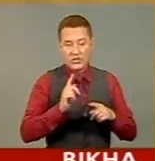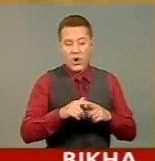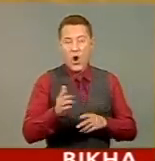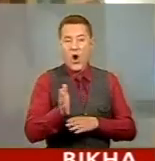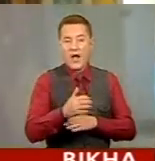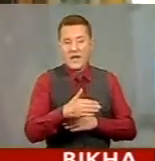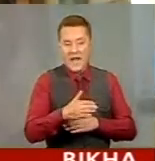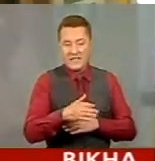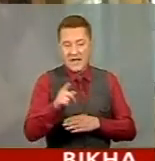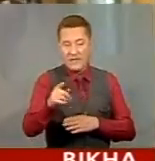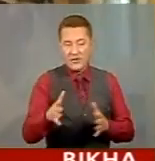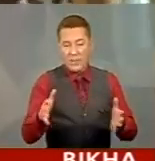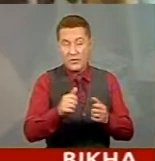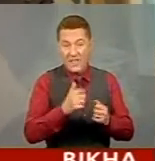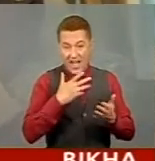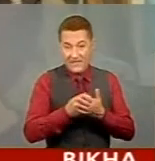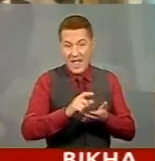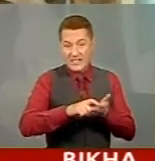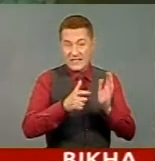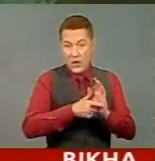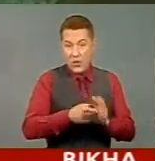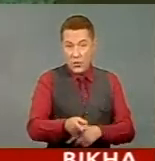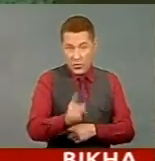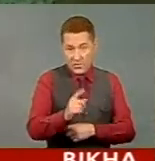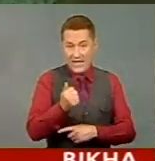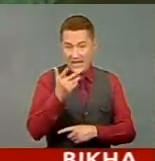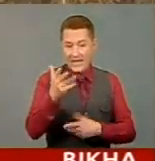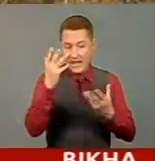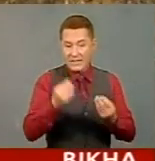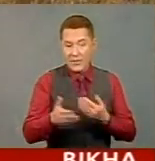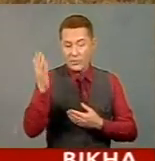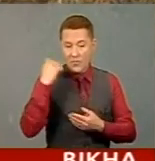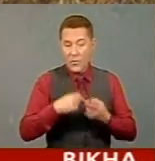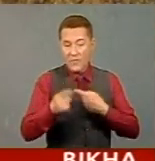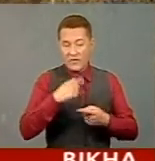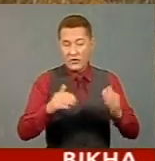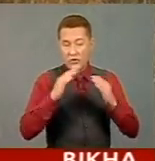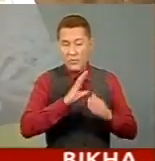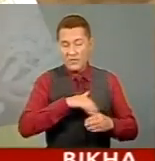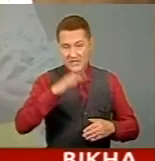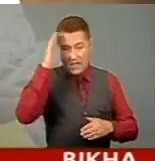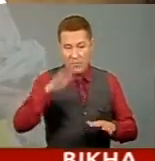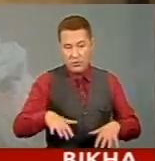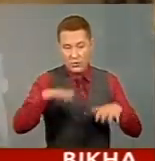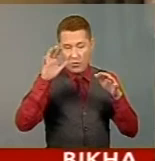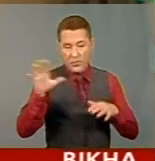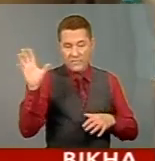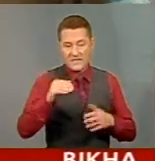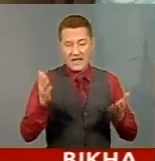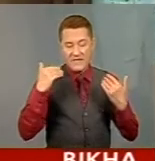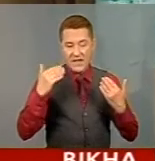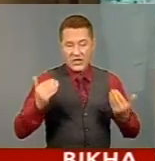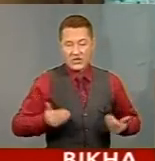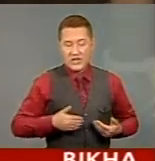пані Антоніна вполювала на власній кухні кілька день тому, коли вони з чоловіком повернулися додому після потопу. Усі вихідні, каже, жили